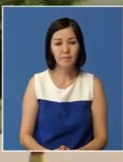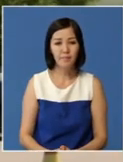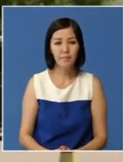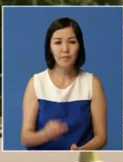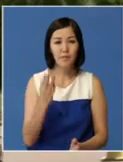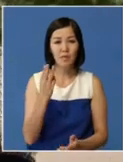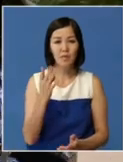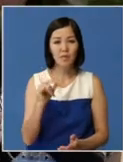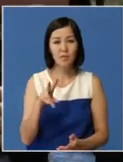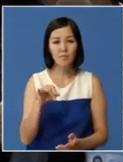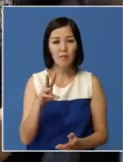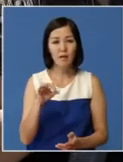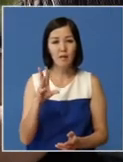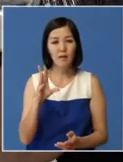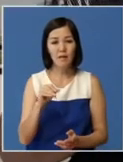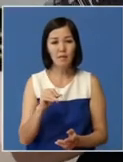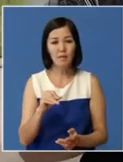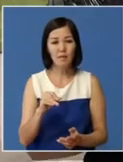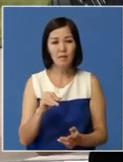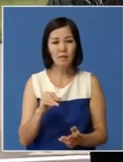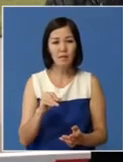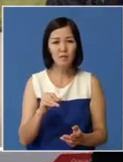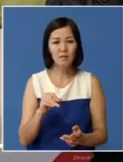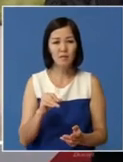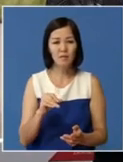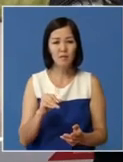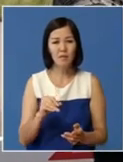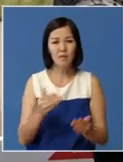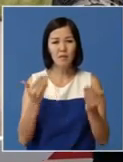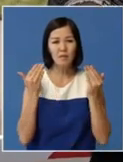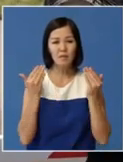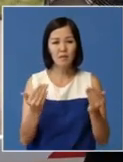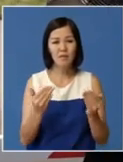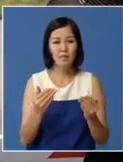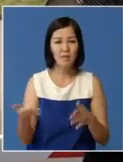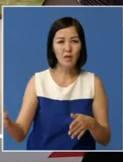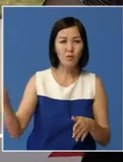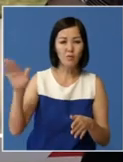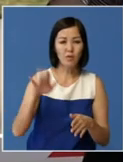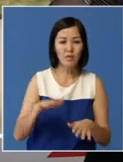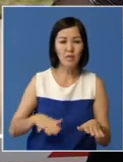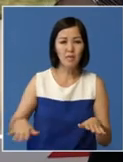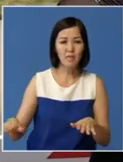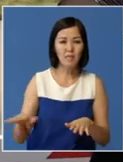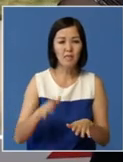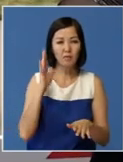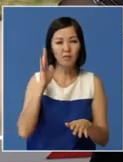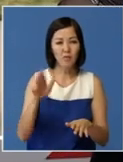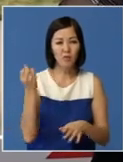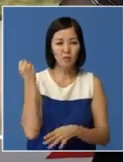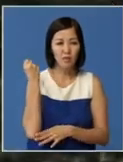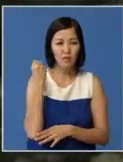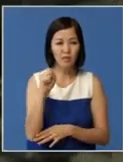Шамалған жас буынды нақ шынықтырар, ширатар, шымырлата түсер жер. Тау етегі таза ауа, болашақ олимпиада